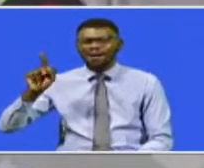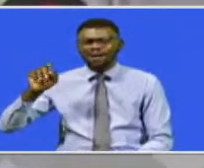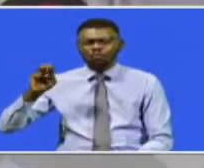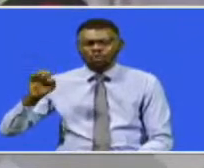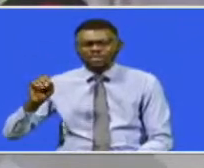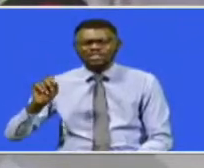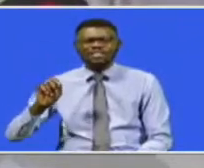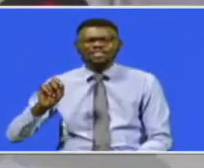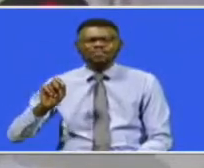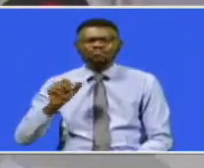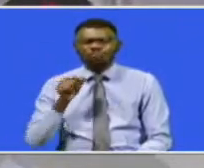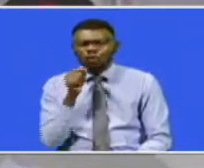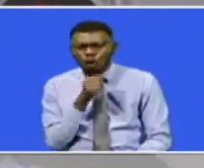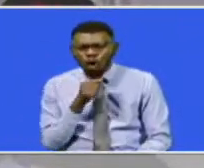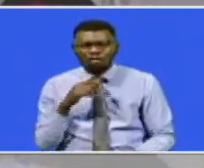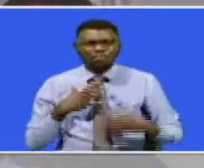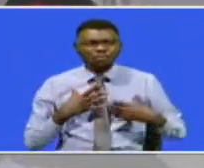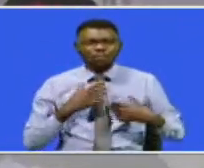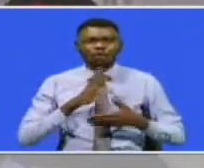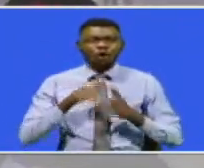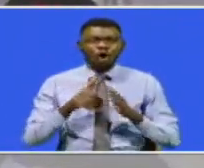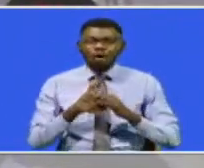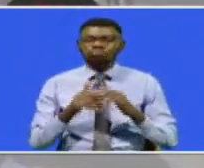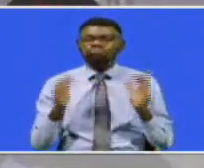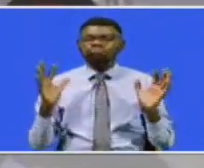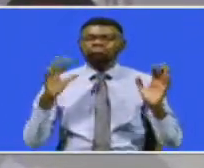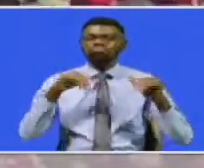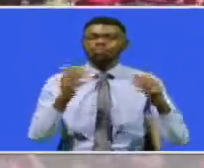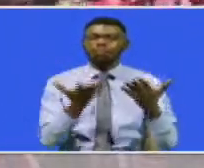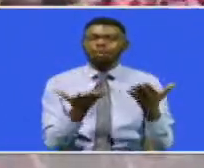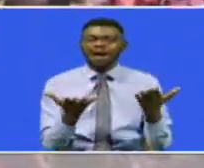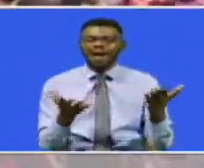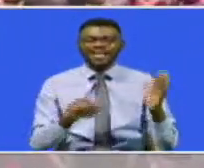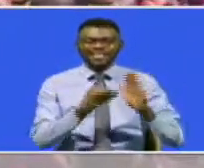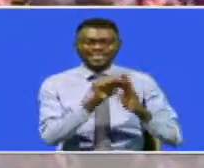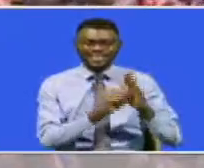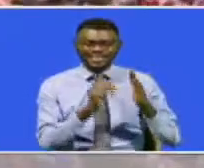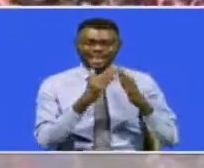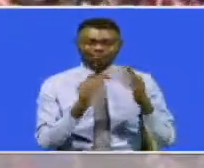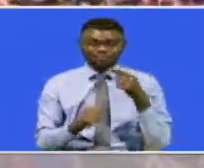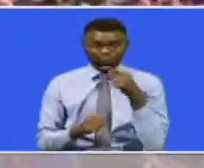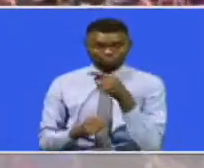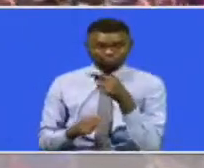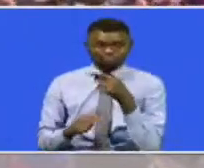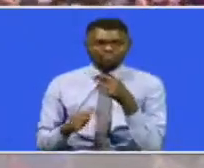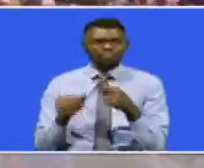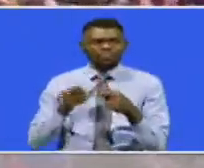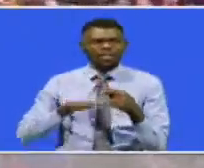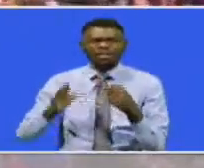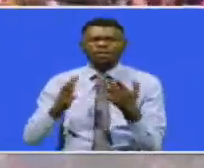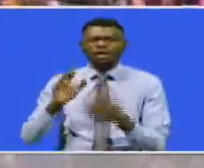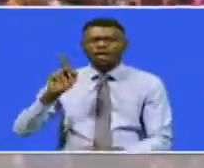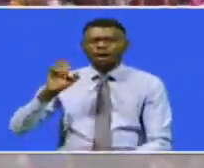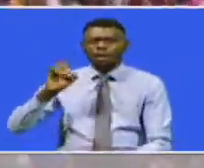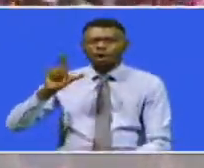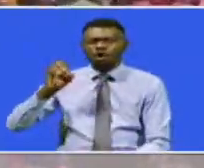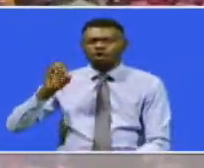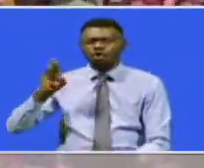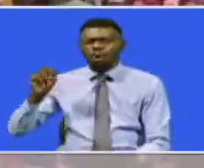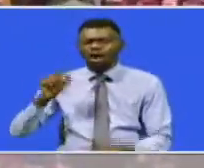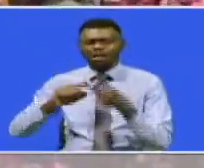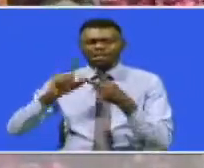wako na hii shida kidogo kidogo wakutane State House. Sindi sawa? Raila, ambaye alizuru maeneo ya Koloa,